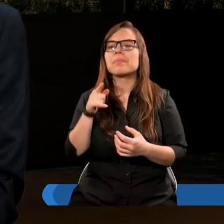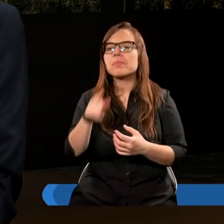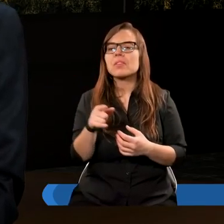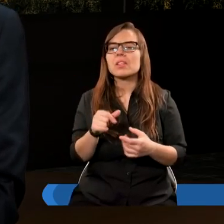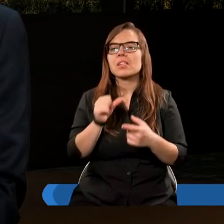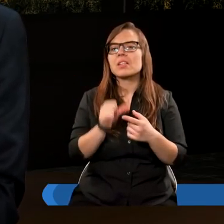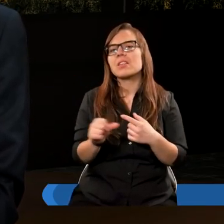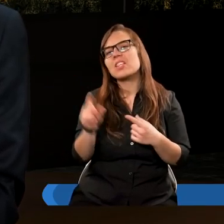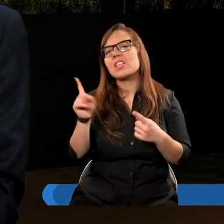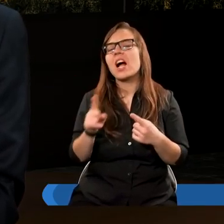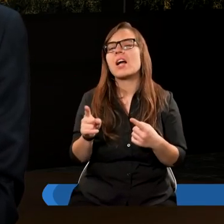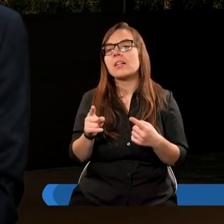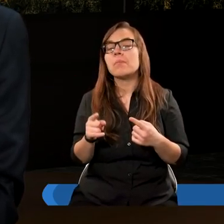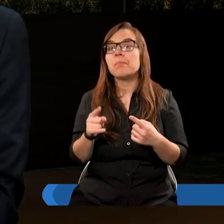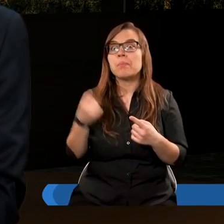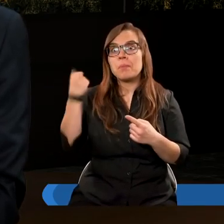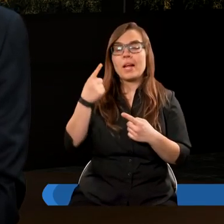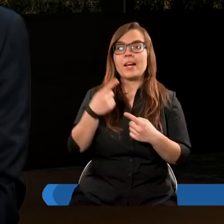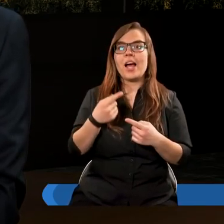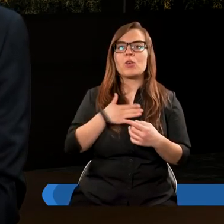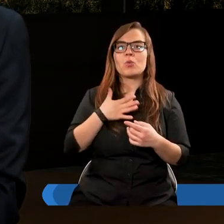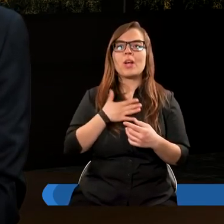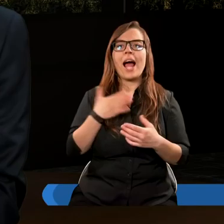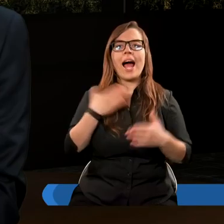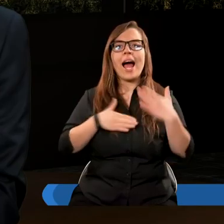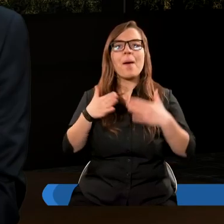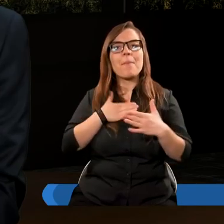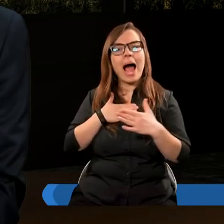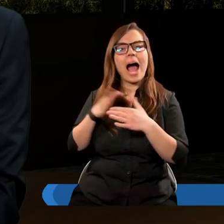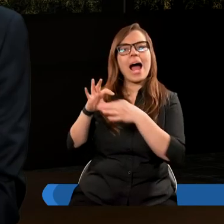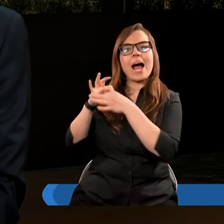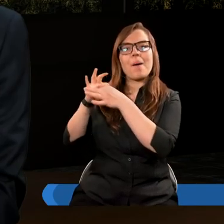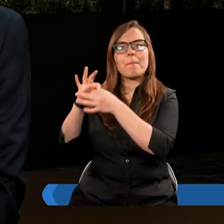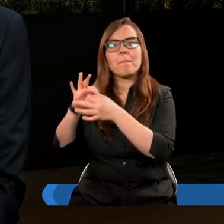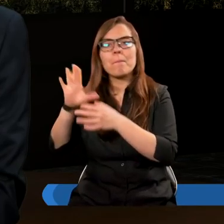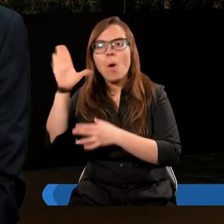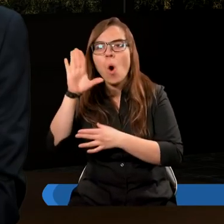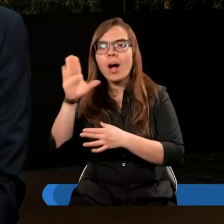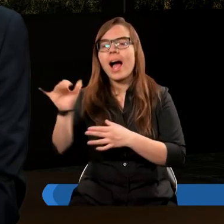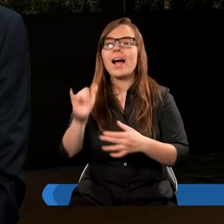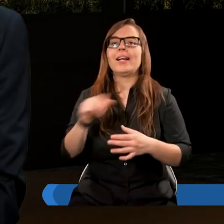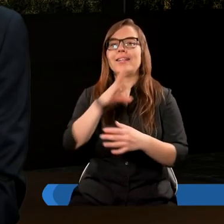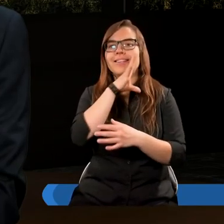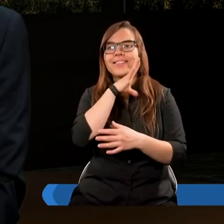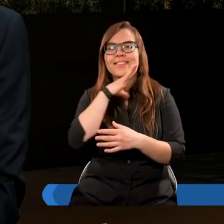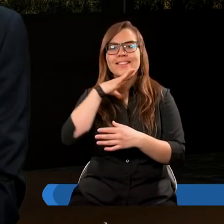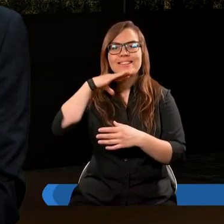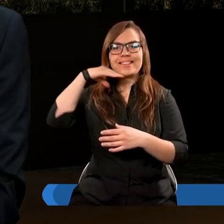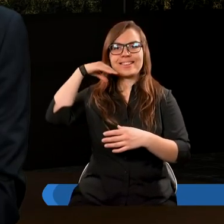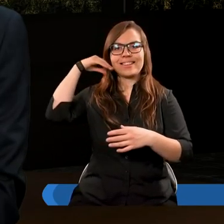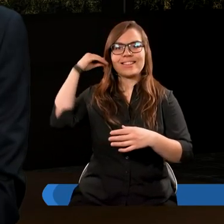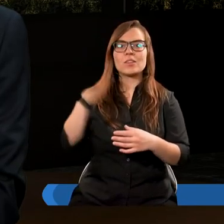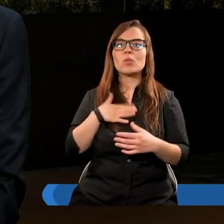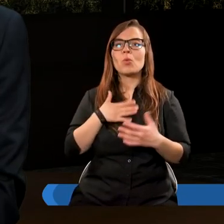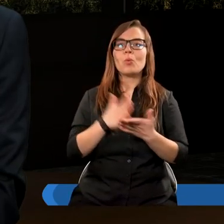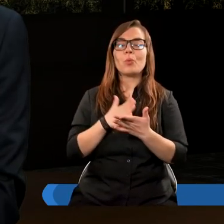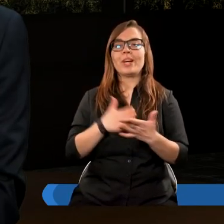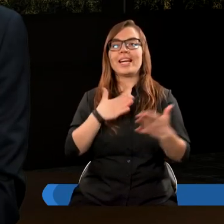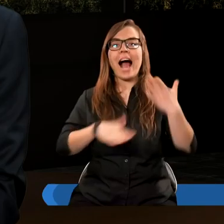jest przyjemnie mówić o Bogu pełnym miłości, ale w tym samym czasie ludzie doświadczają